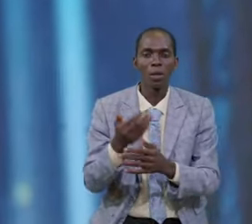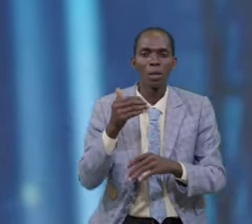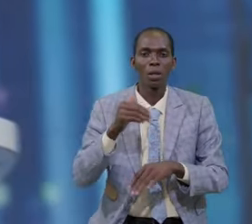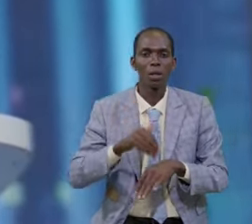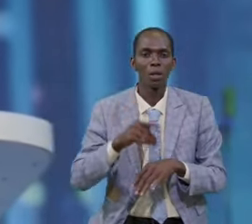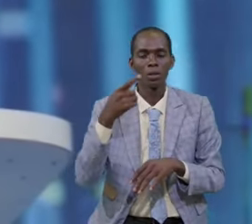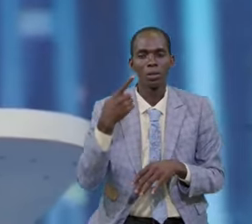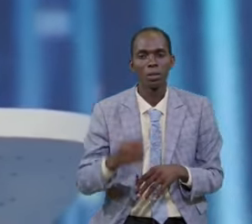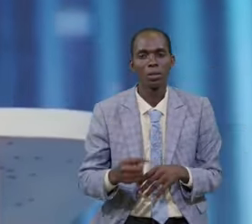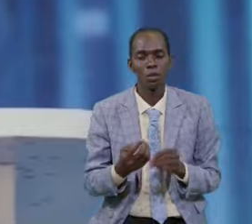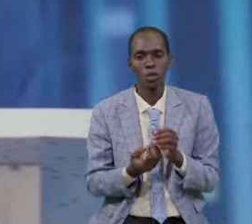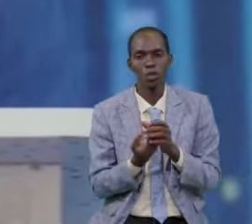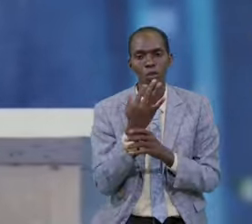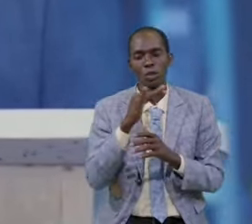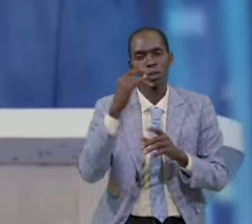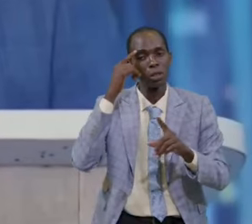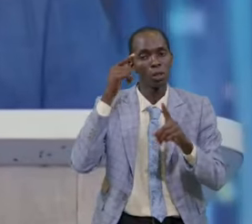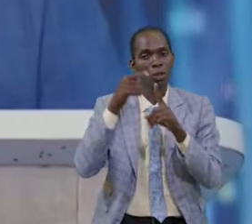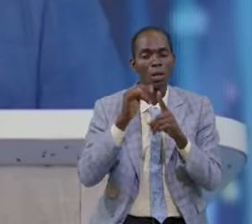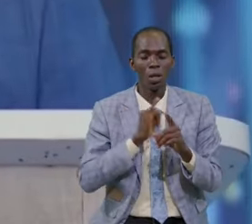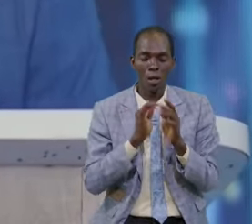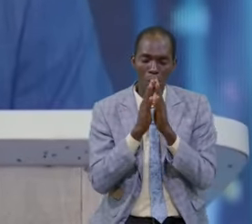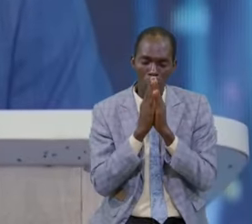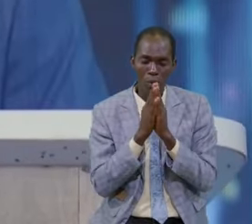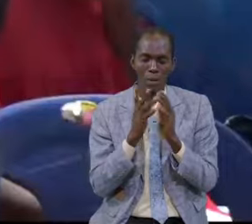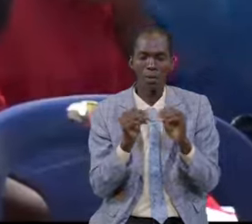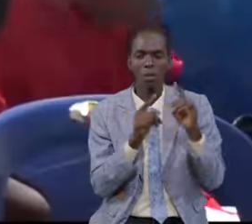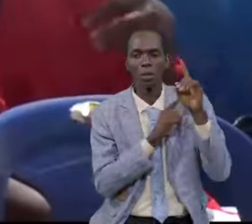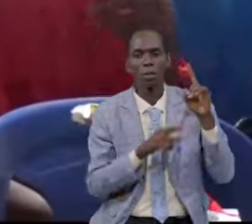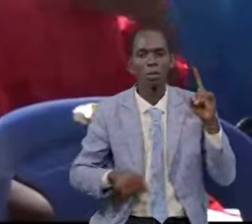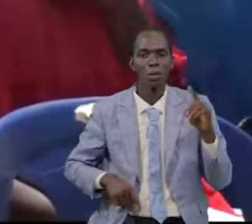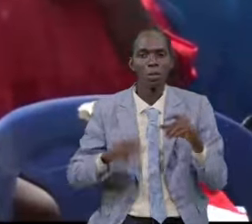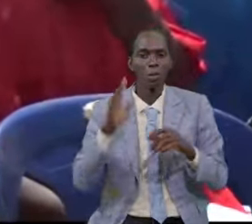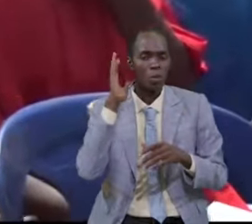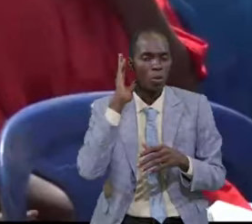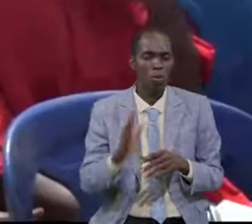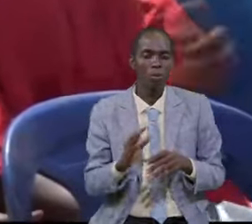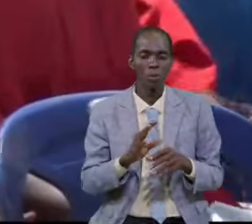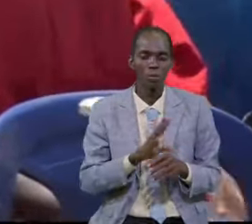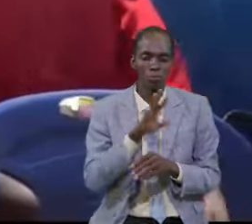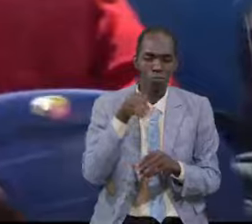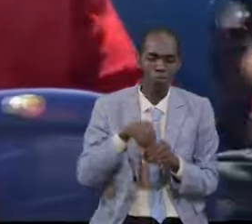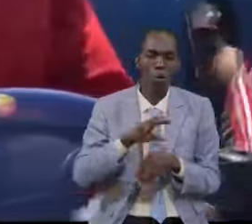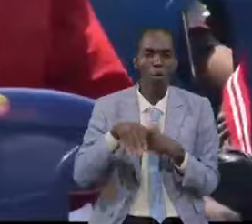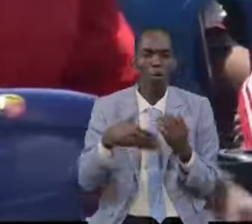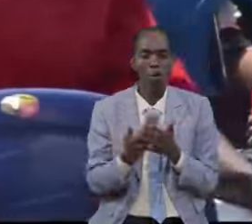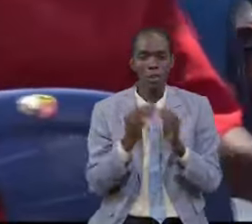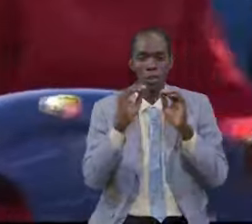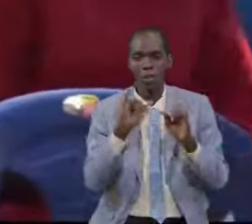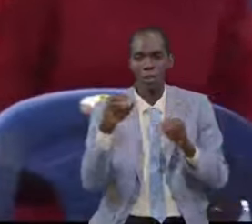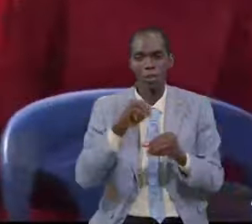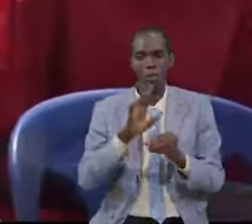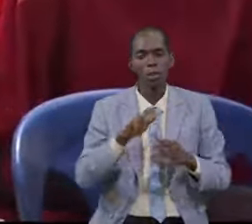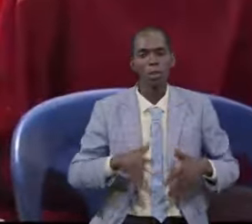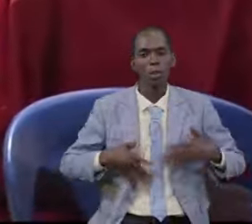la destination croissante. Je prie que le Seigneur implante toutes ces choses dans ta vie